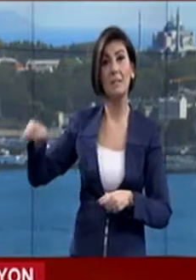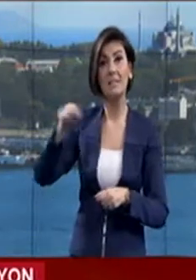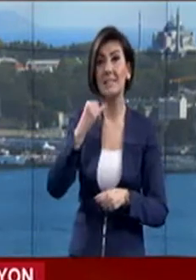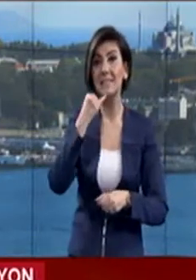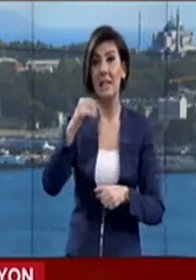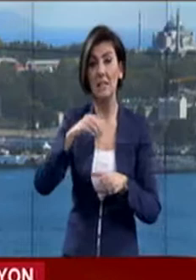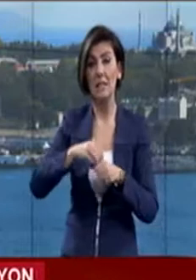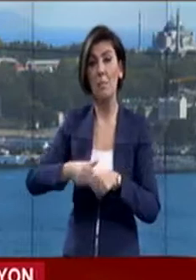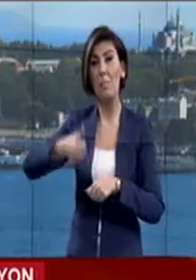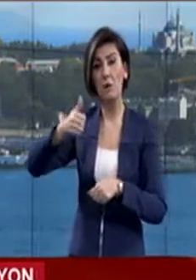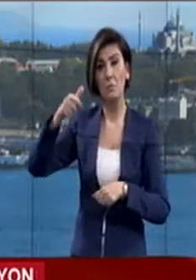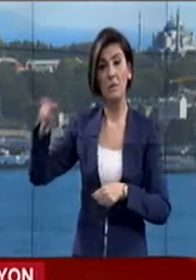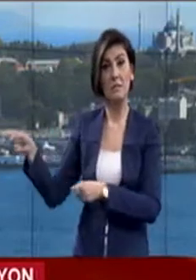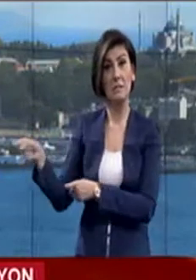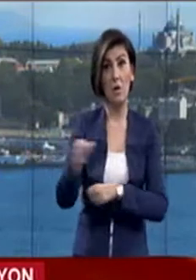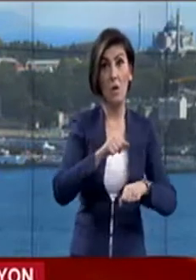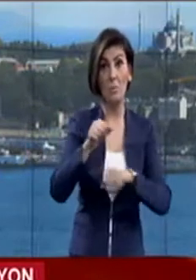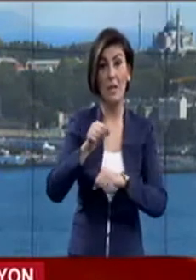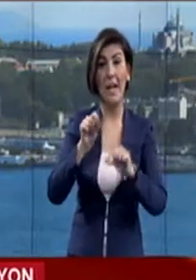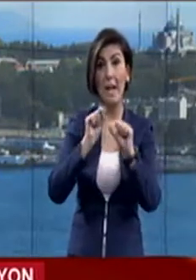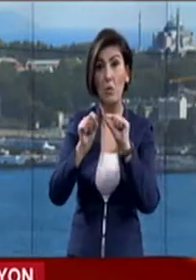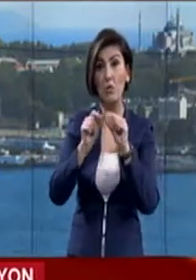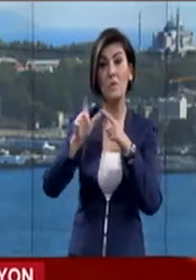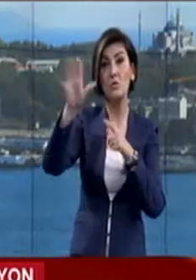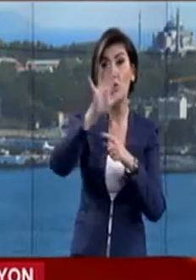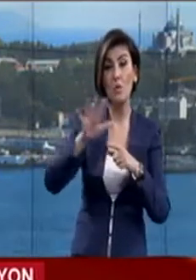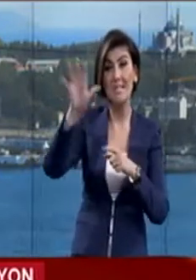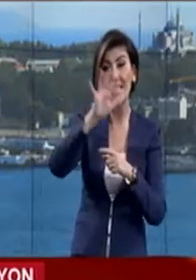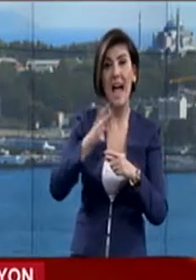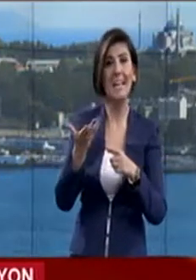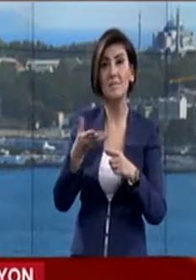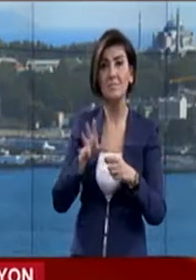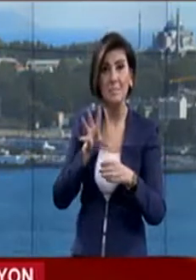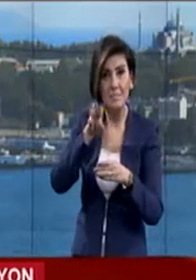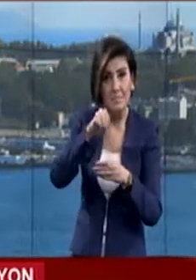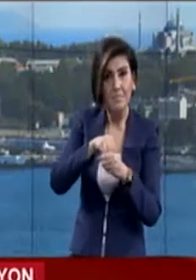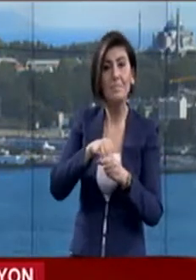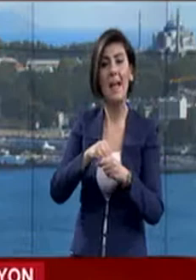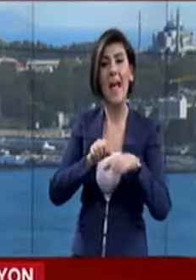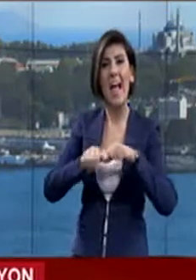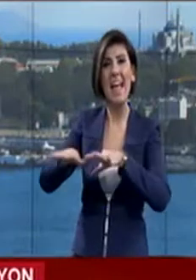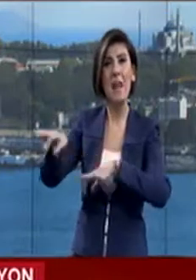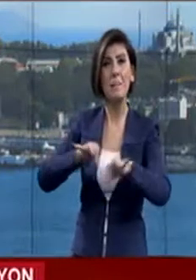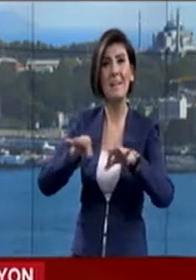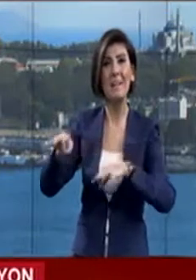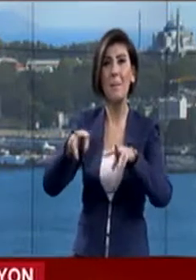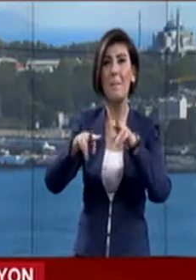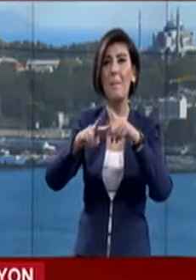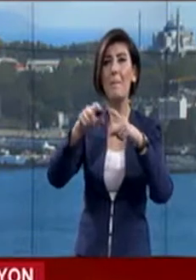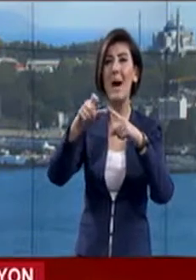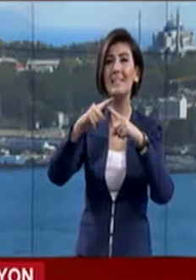Başbakanımız terörle mücadelenin ekonomik ve sosyal boyutlarını kapsayan bu eylem planını, yani sizin tabirinizle bu master